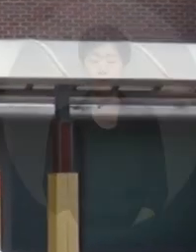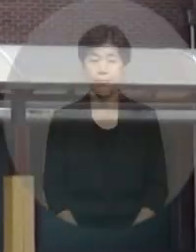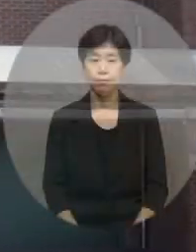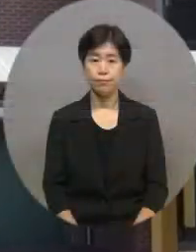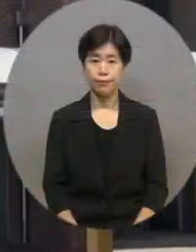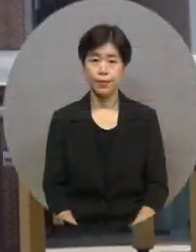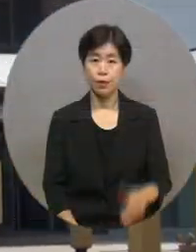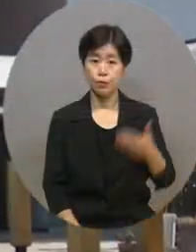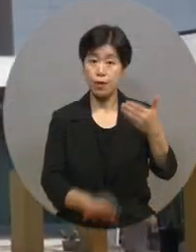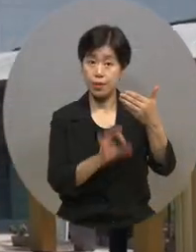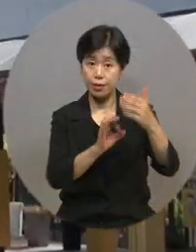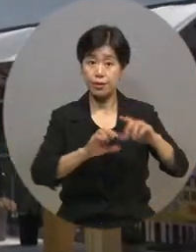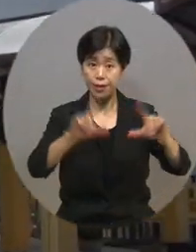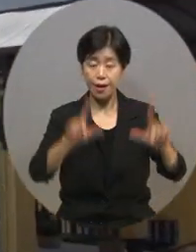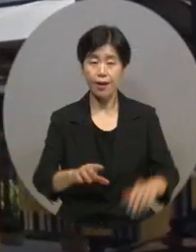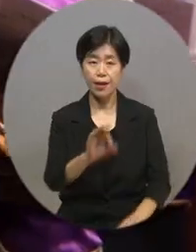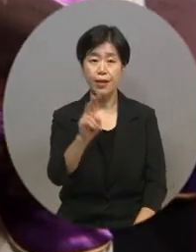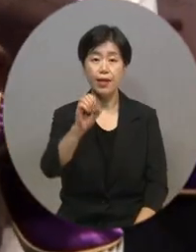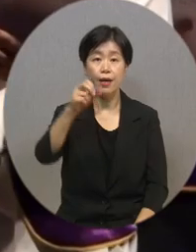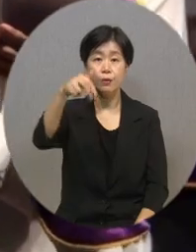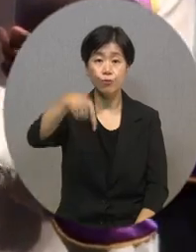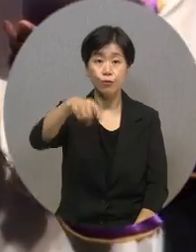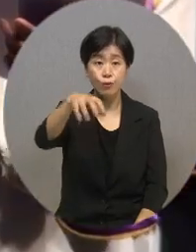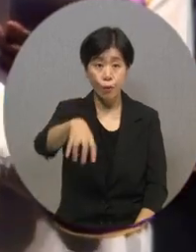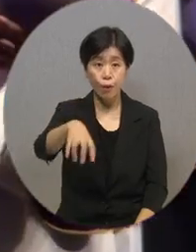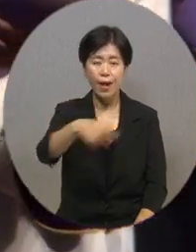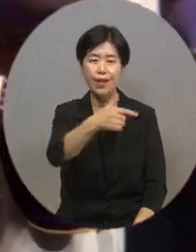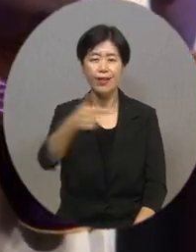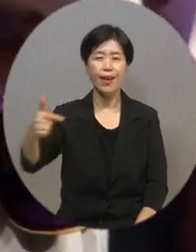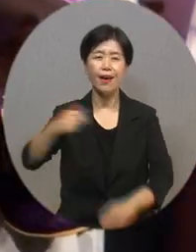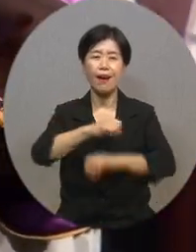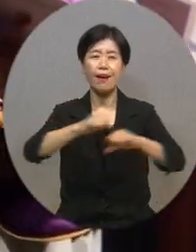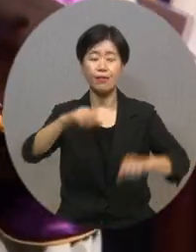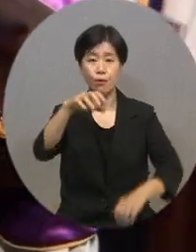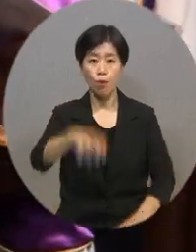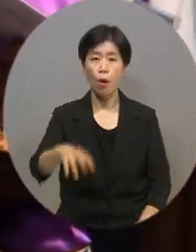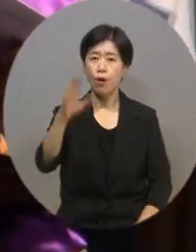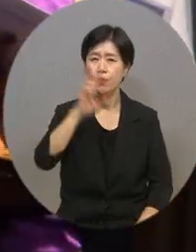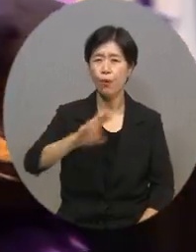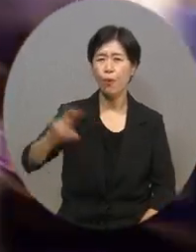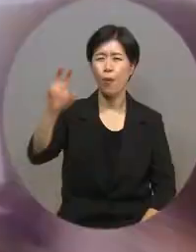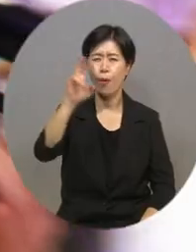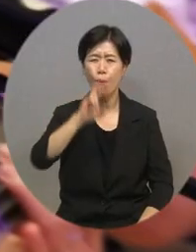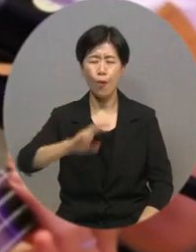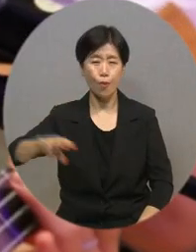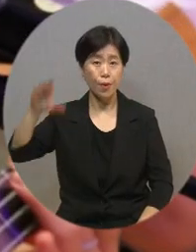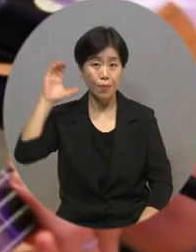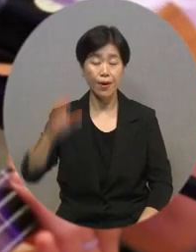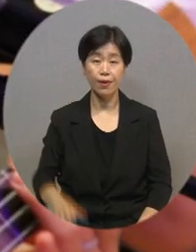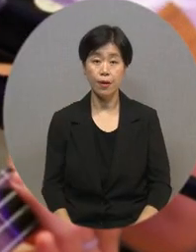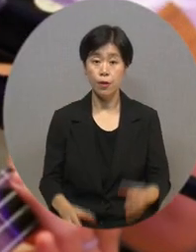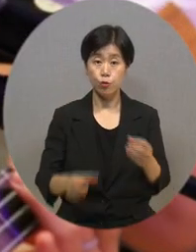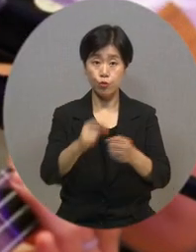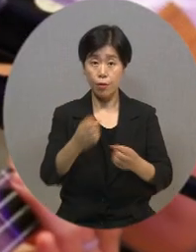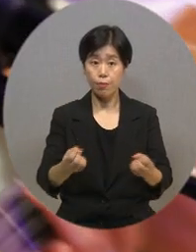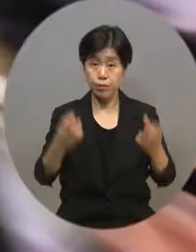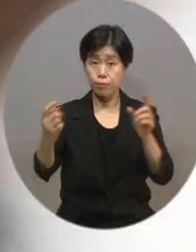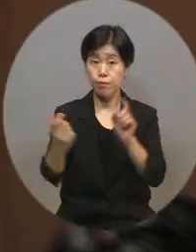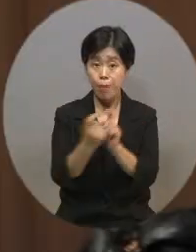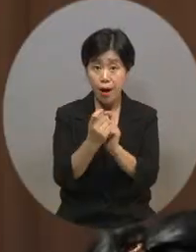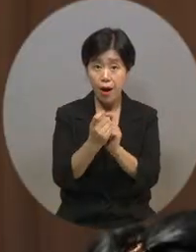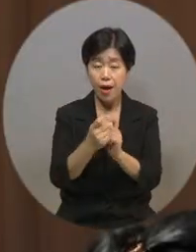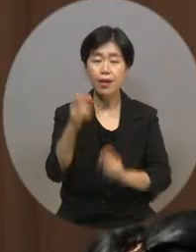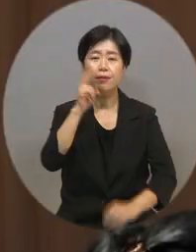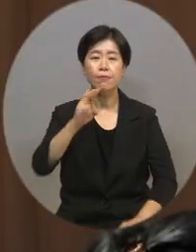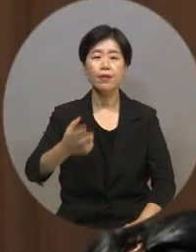지난 10일 양주시 장애인종합복지관 대강당은 음악 소리로 가득 채워졌습니다. 추석을 맞아 음악으로